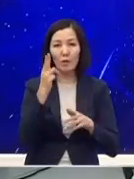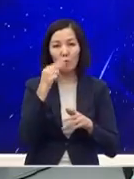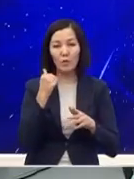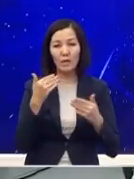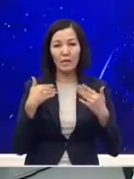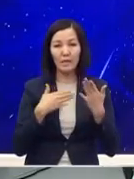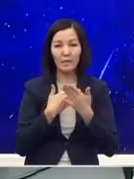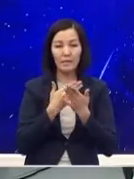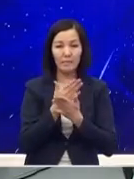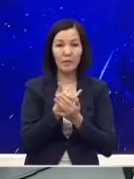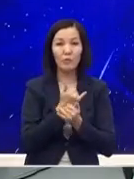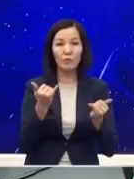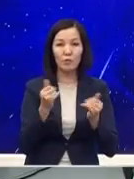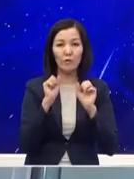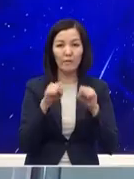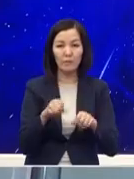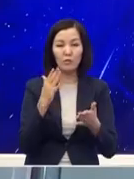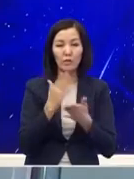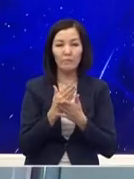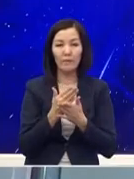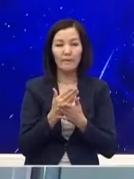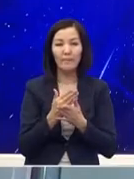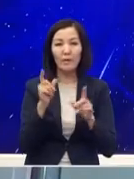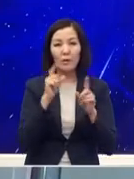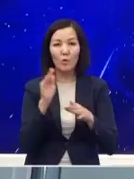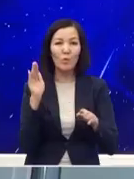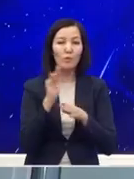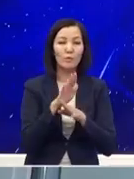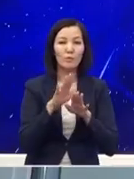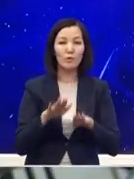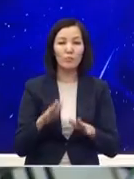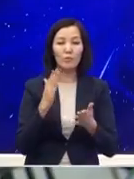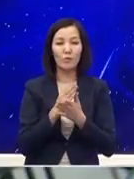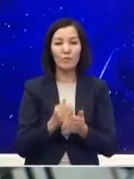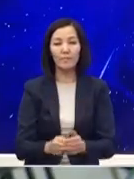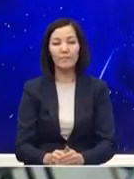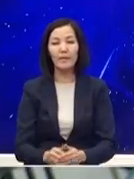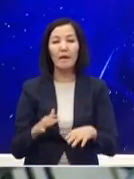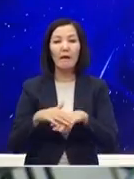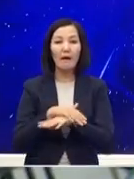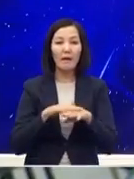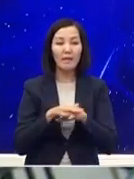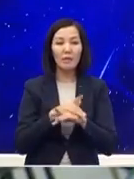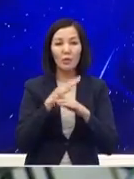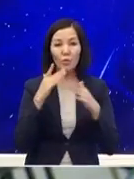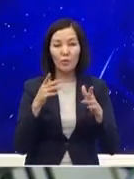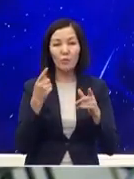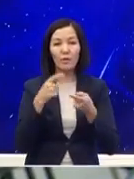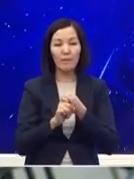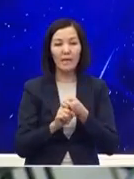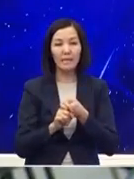көрсетуге мүмкіндік бар. Сұранса артқа мекемеде қосымша қызмет бұрышы ашылыпты. Халықтың көбейіне